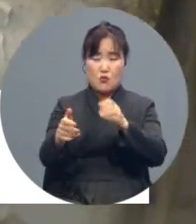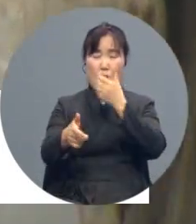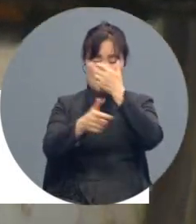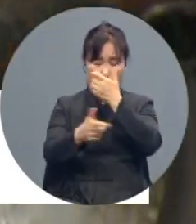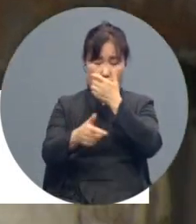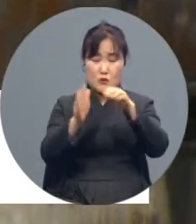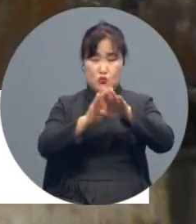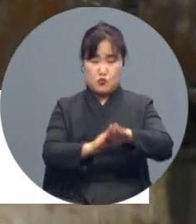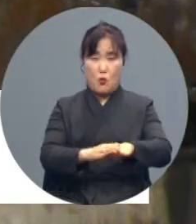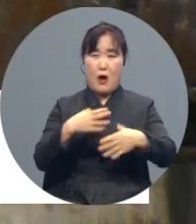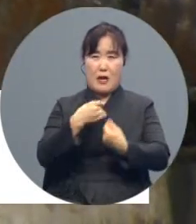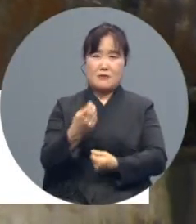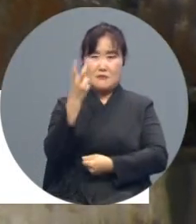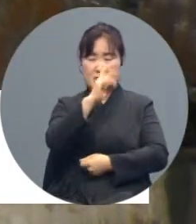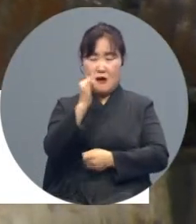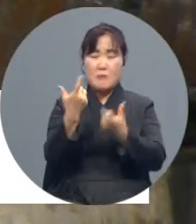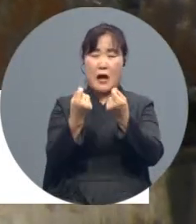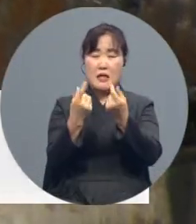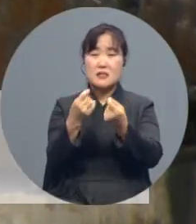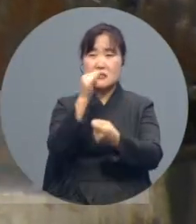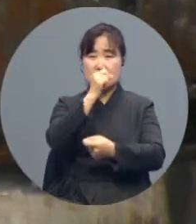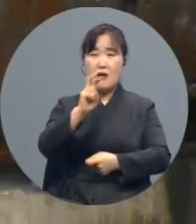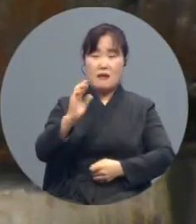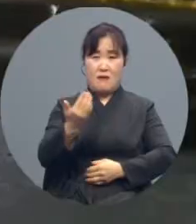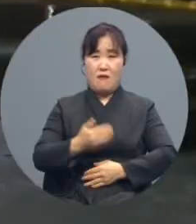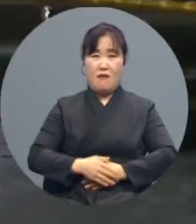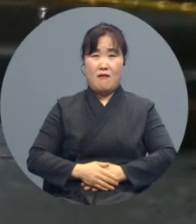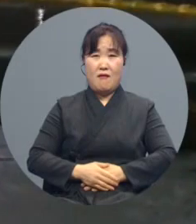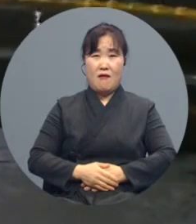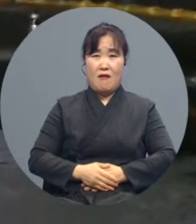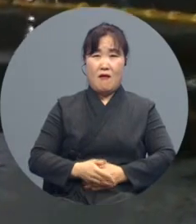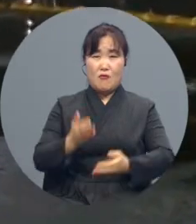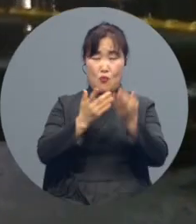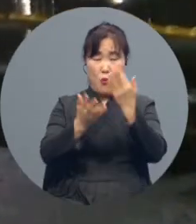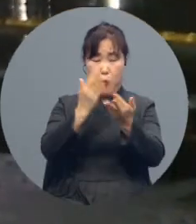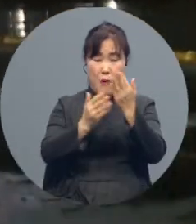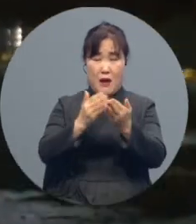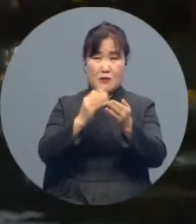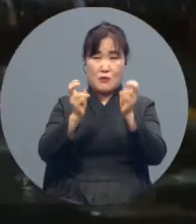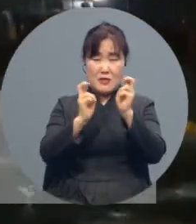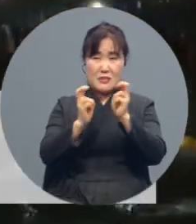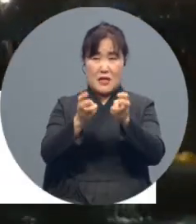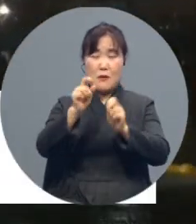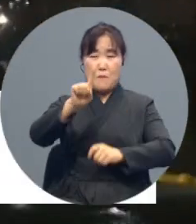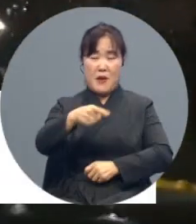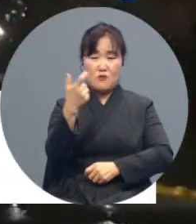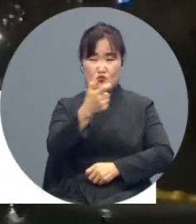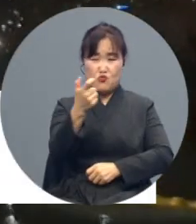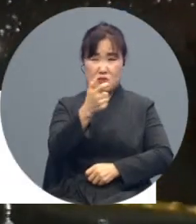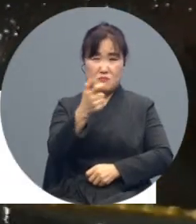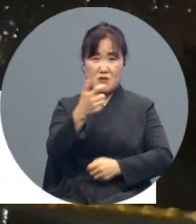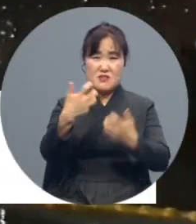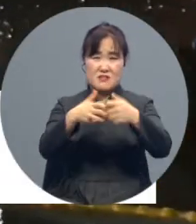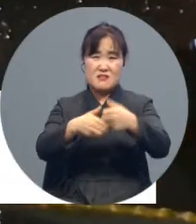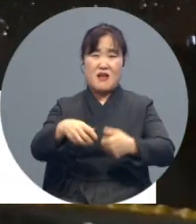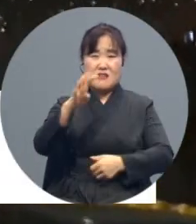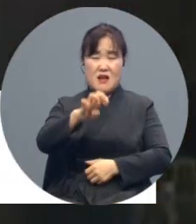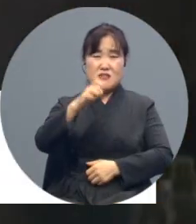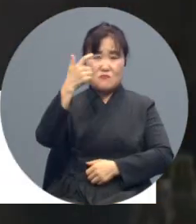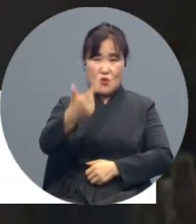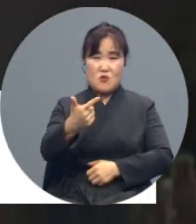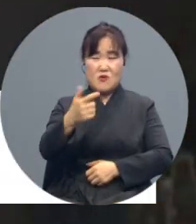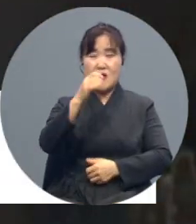요원이 같이 방급을 해줘야 되는데 소방당국이 인력 160명과 장비